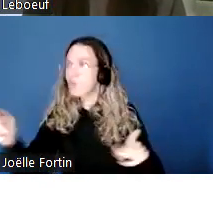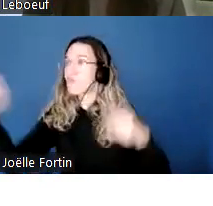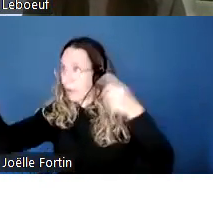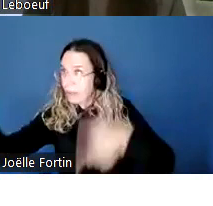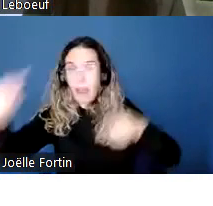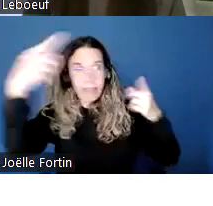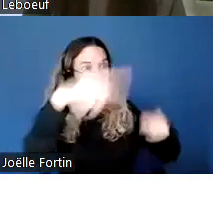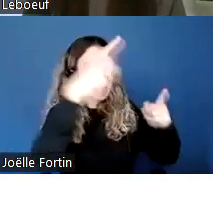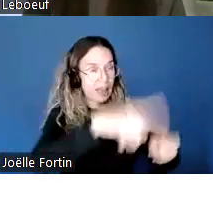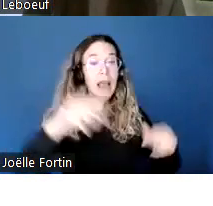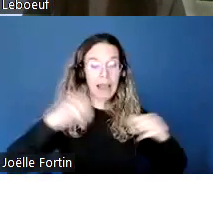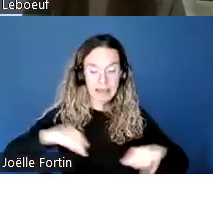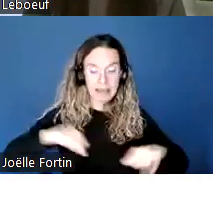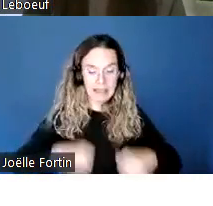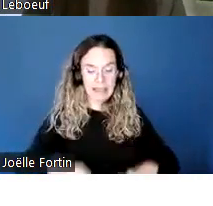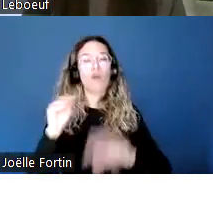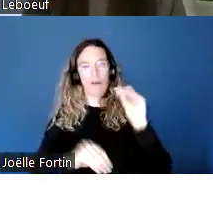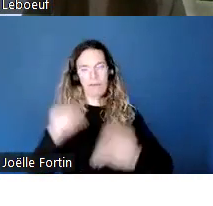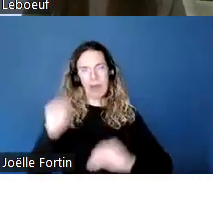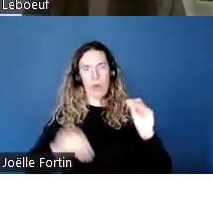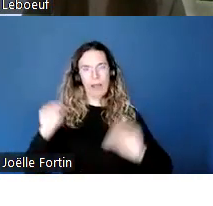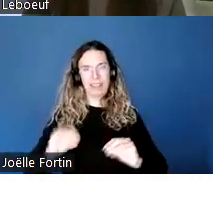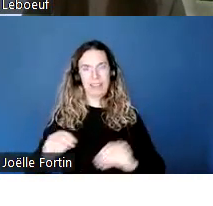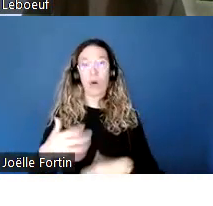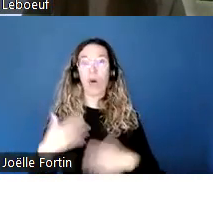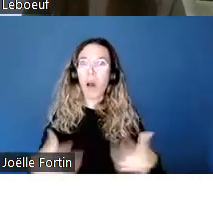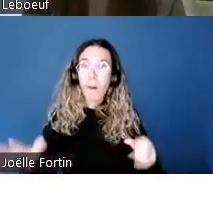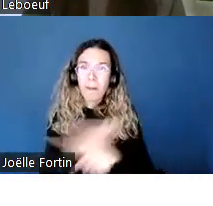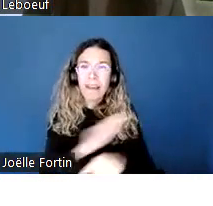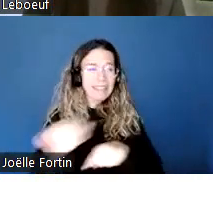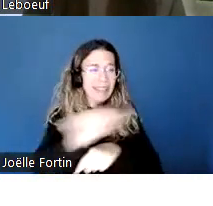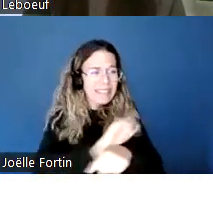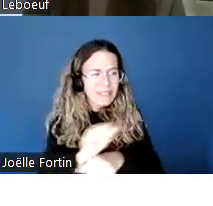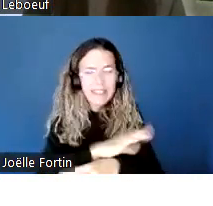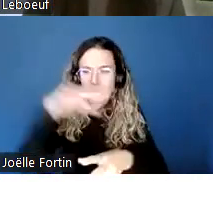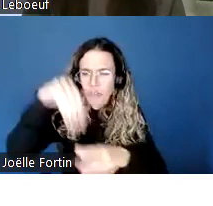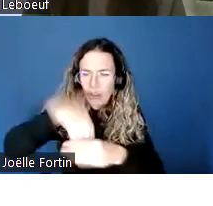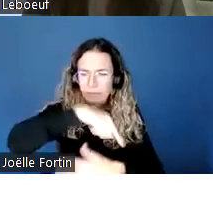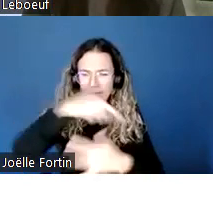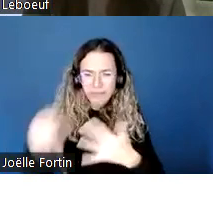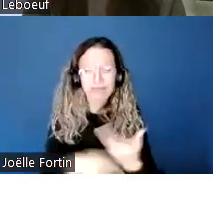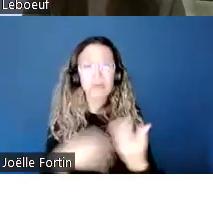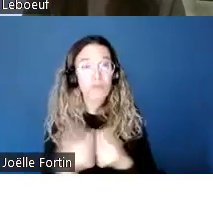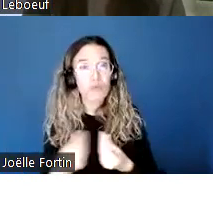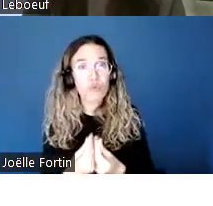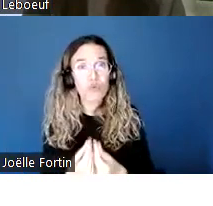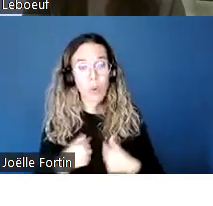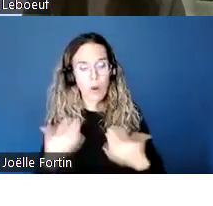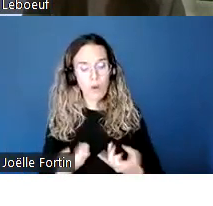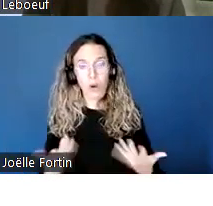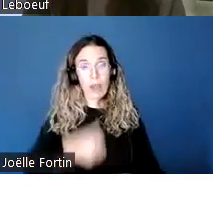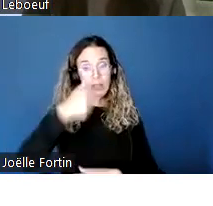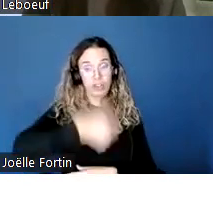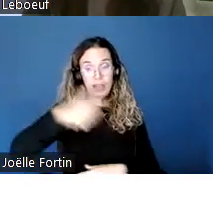faire l'évaluation de la mise à l'essai. Étant donné qu'il y a beaucoup d'activités, il y a beaucoup de composantes, on voulait que dans chacune des